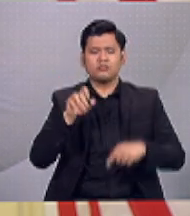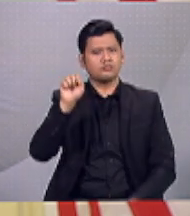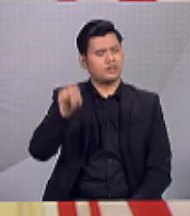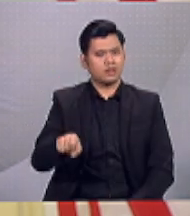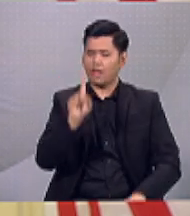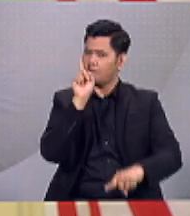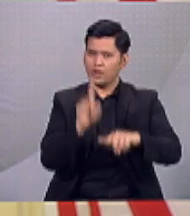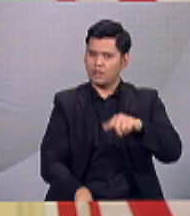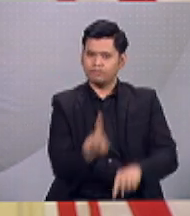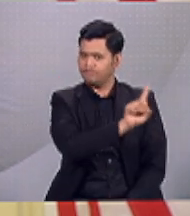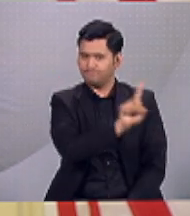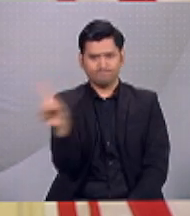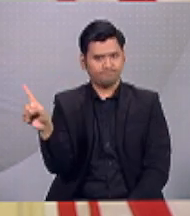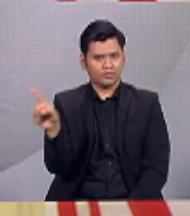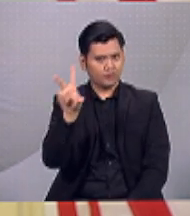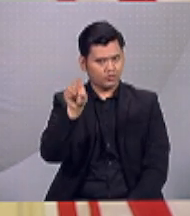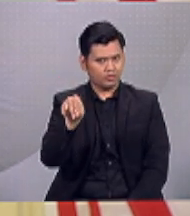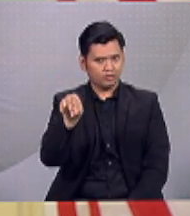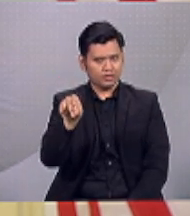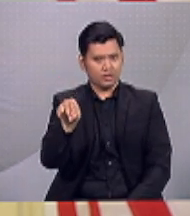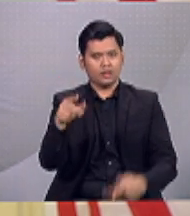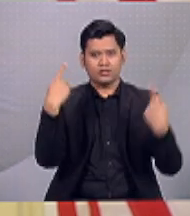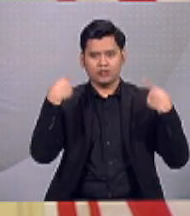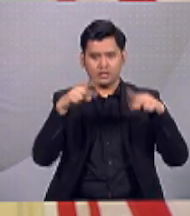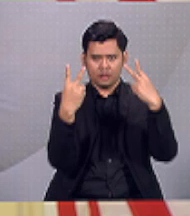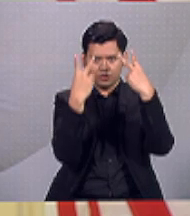tidak dibenarkan sama sekali untuk gunting, gunting